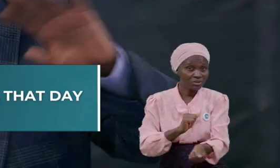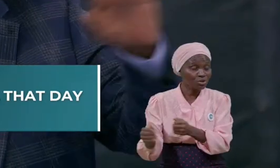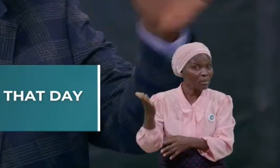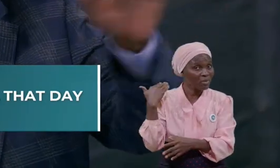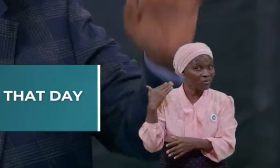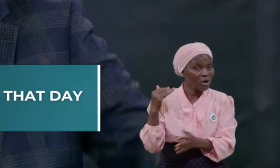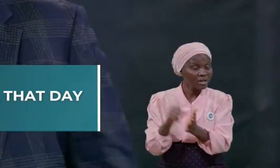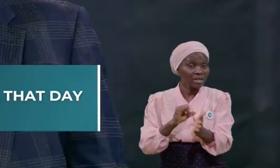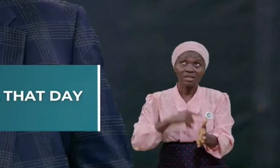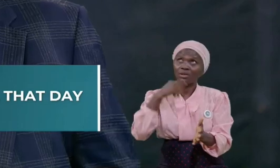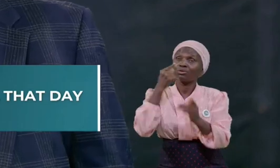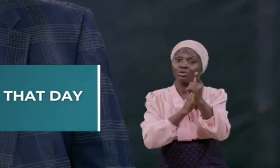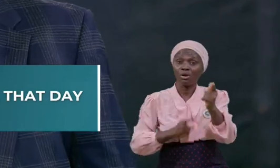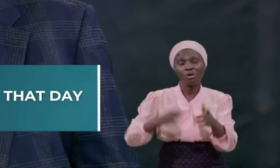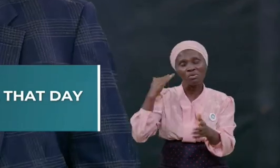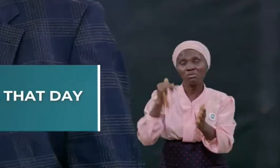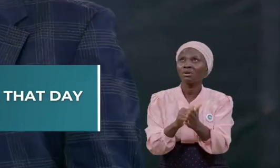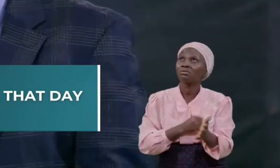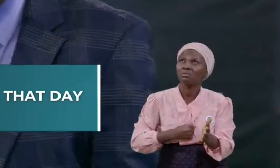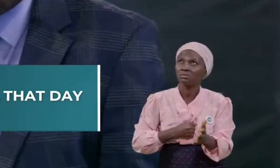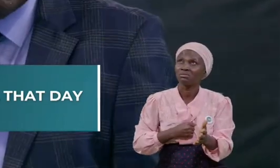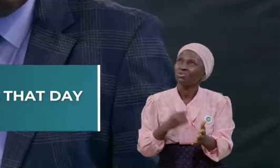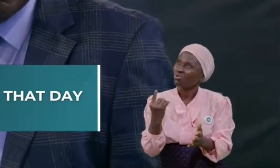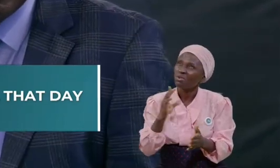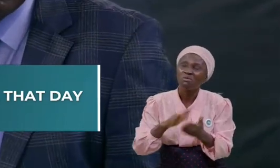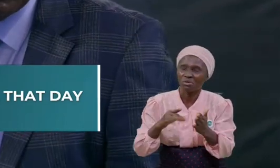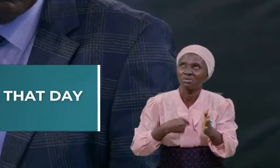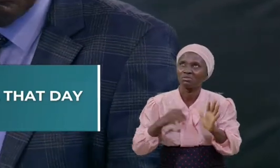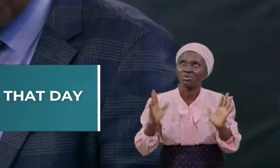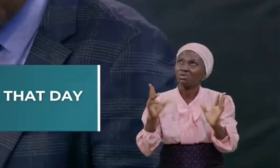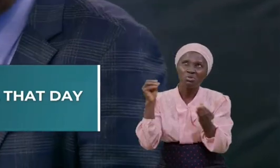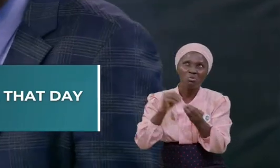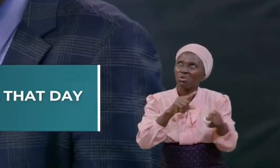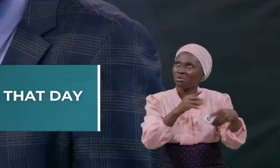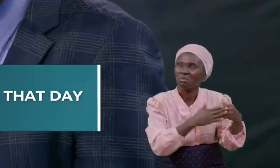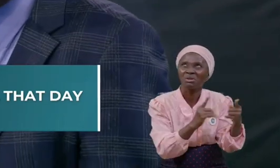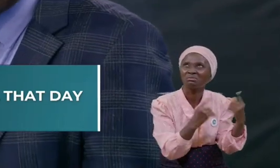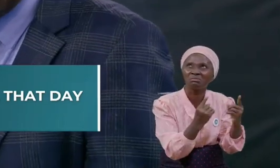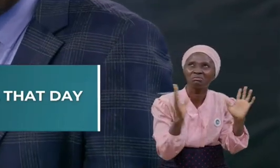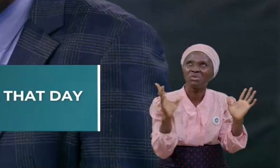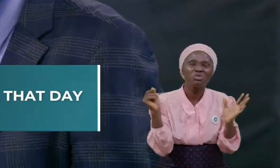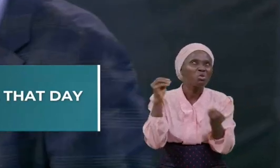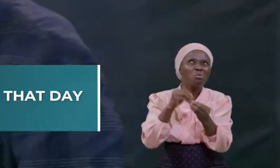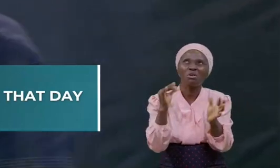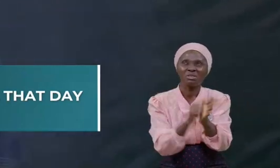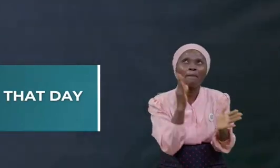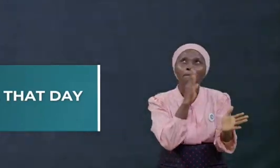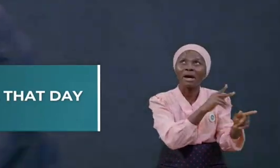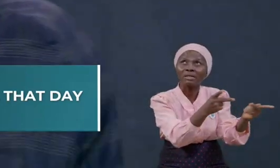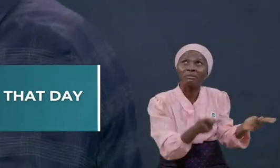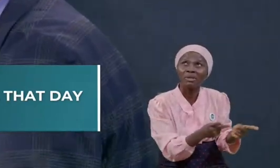si je rebâtis les choses que j'ai détruites, donc j'avais dit au Seigneur, pardonne-moi, plus de mauvaises choses, plus de ce lieu, plus de soirées de